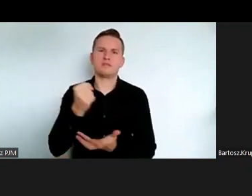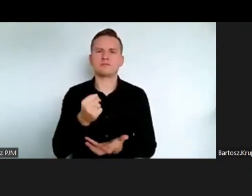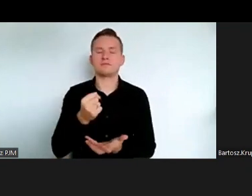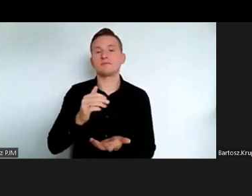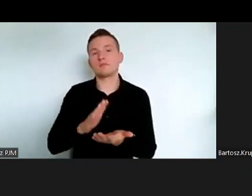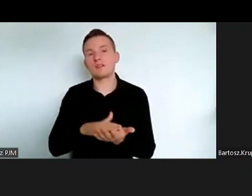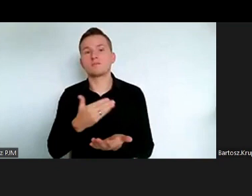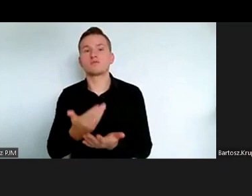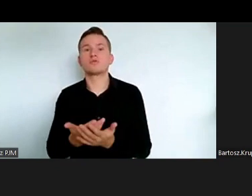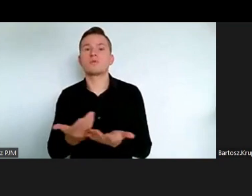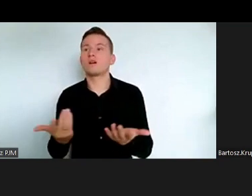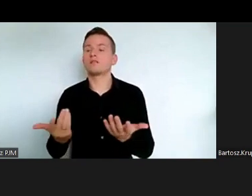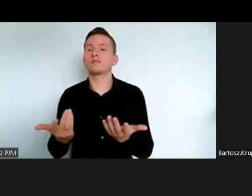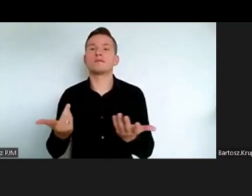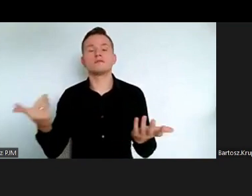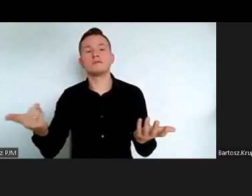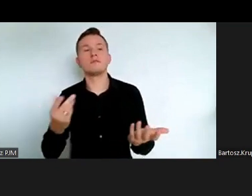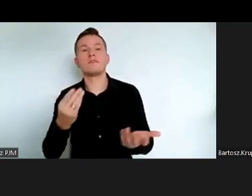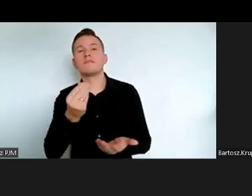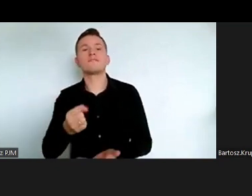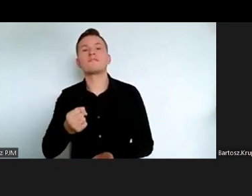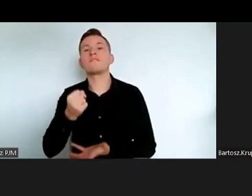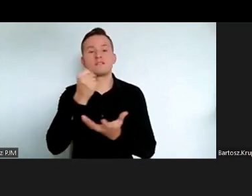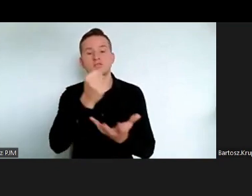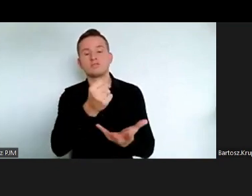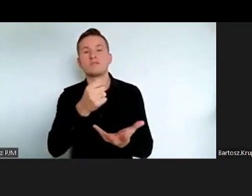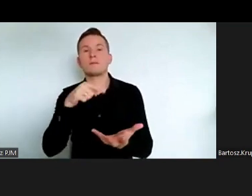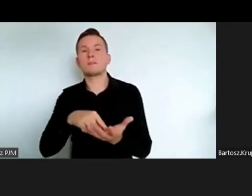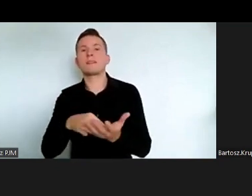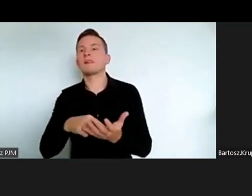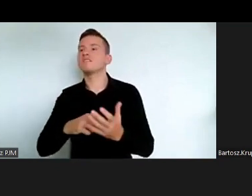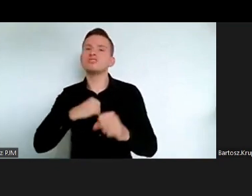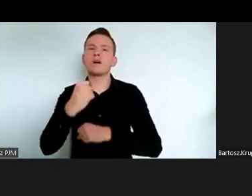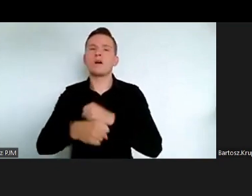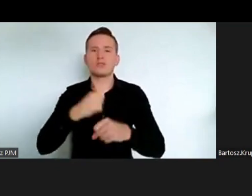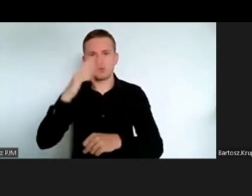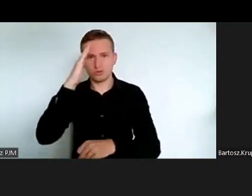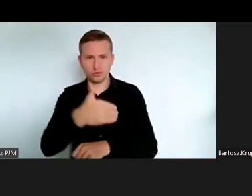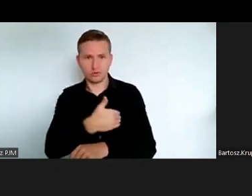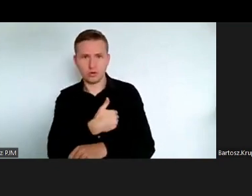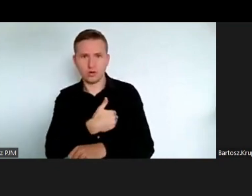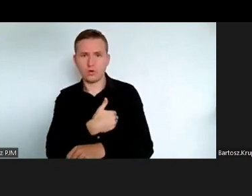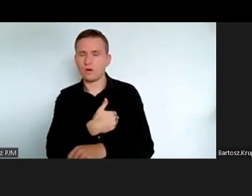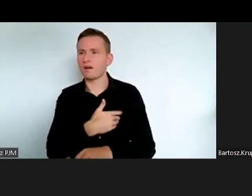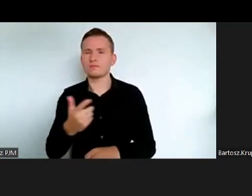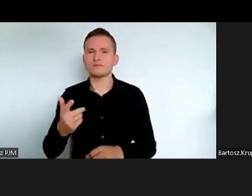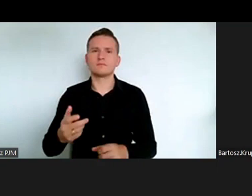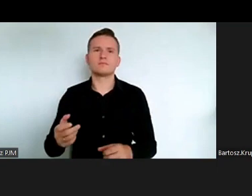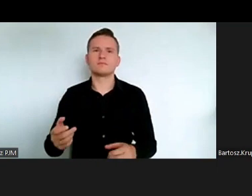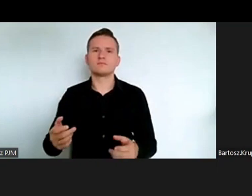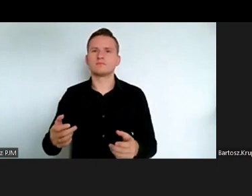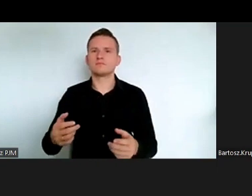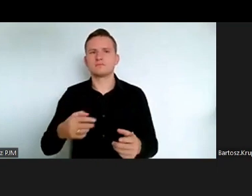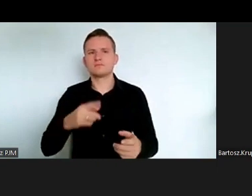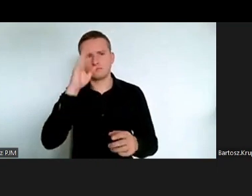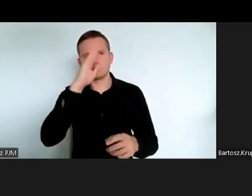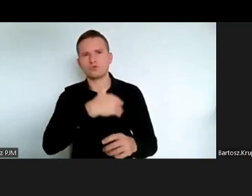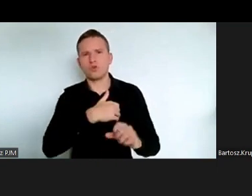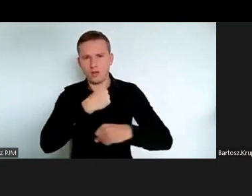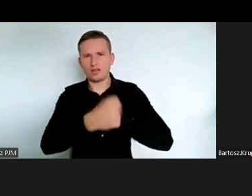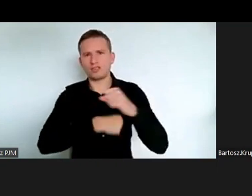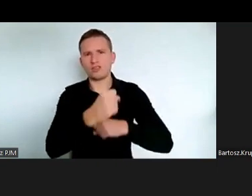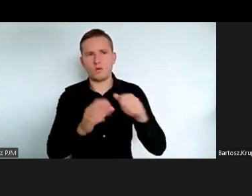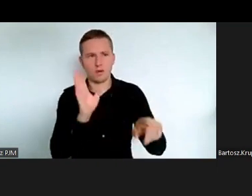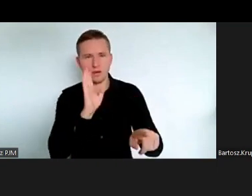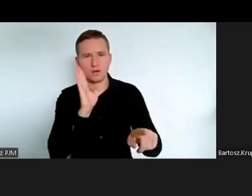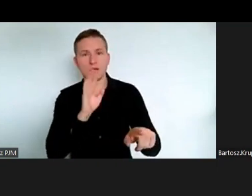ramach finansowania tej działalności szkoły, którą ona na bieżąco prowadzi, jako że jako placówka edukacyjna